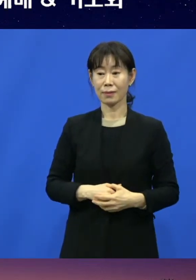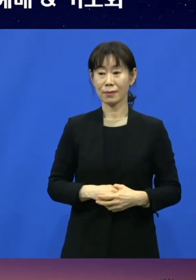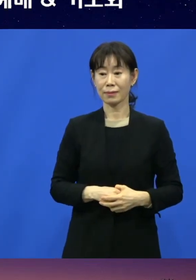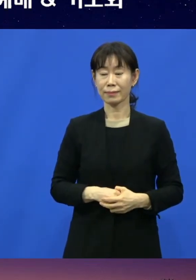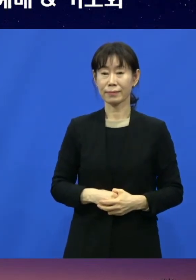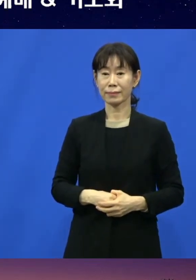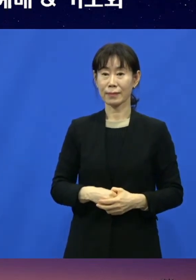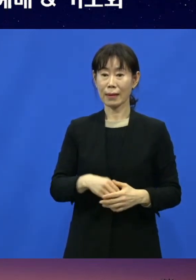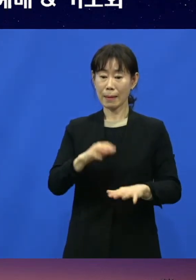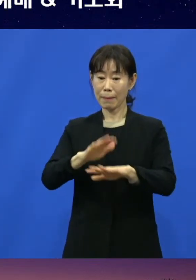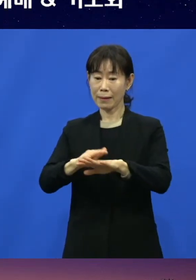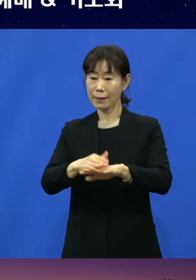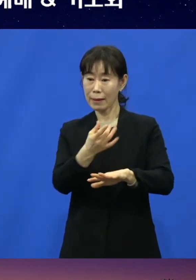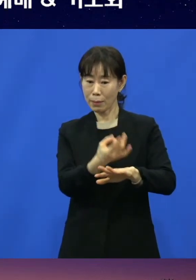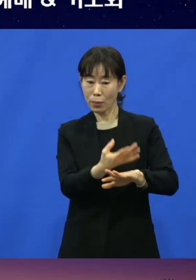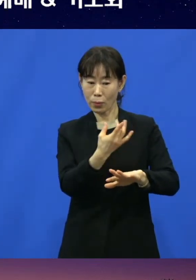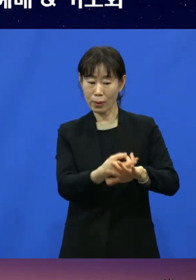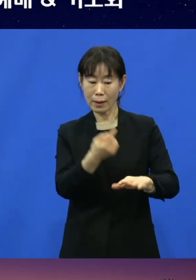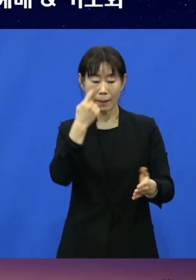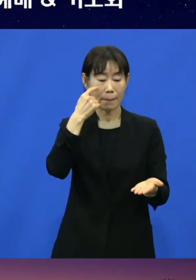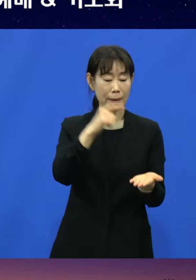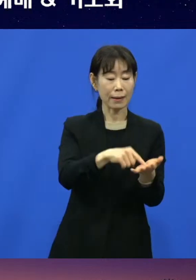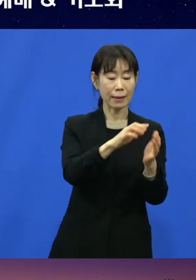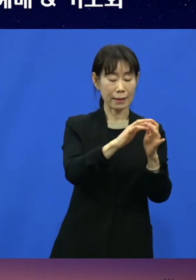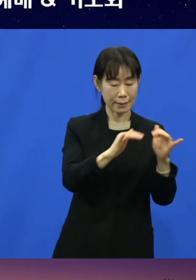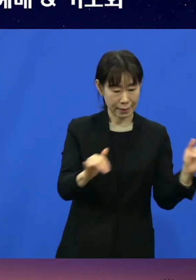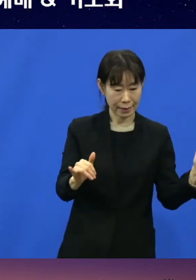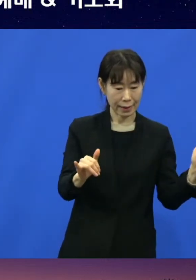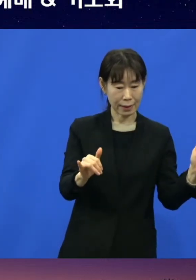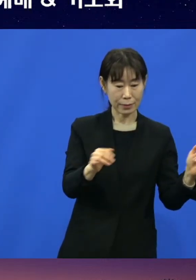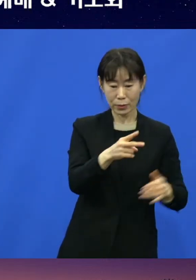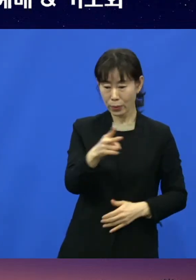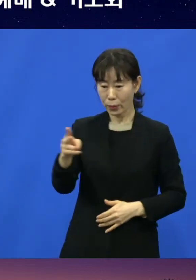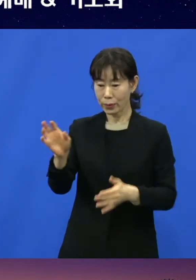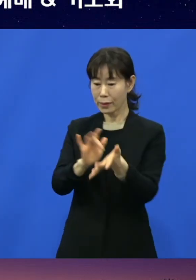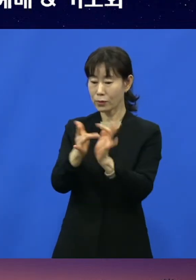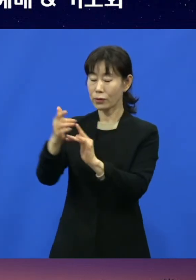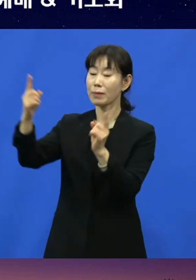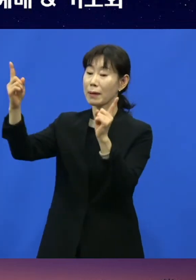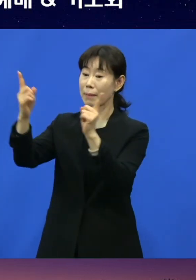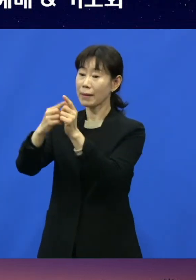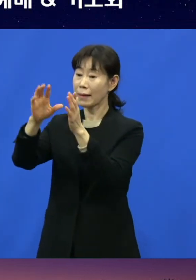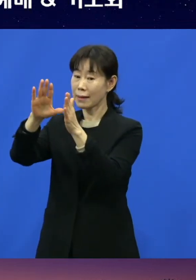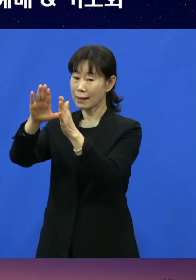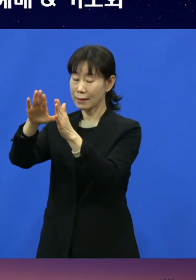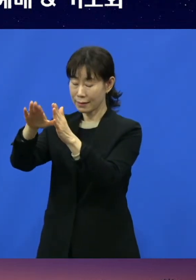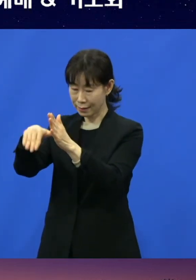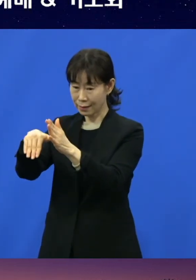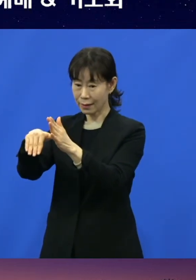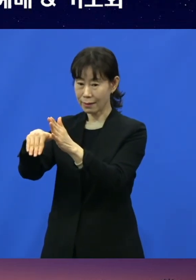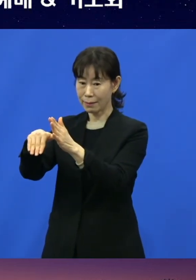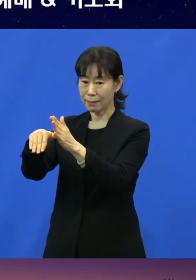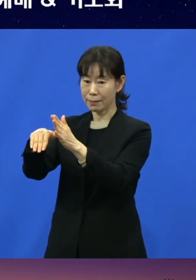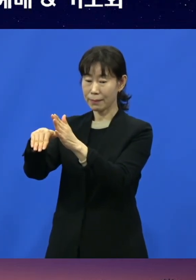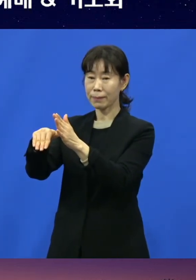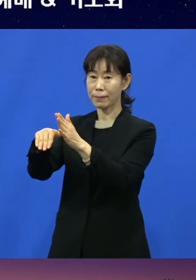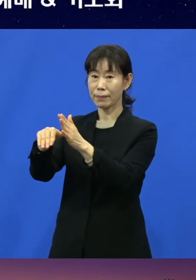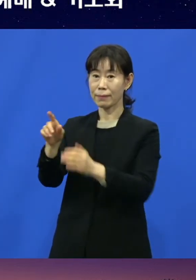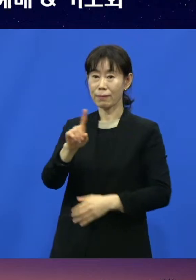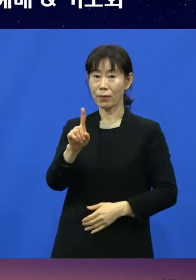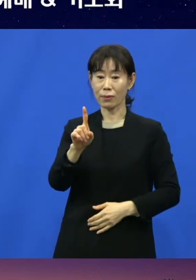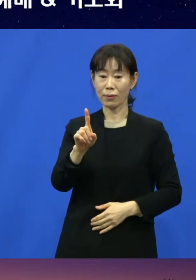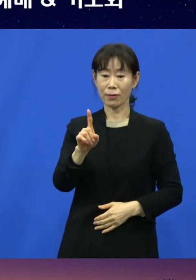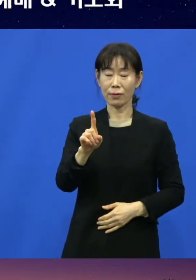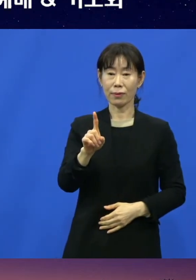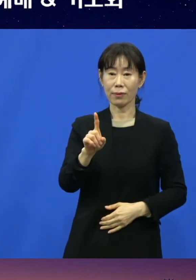밭의 보화를 발견한 사람은 어느 순간 그의 눈에 띈 거죠. 여러분, 우리가 주님을 만난